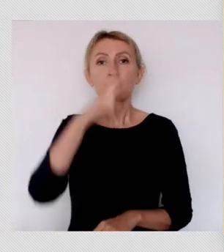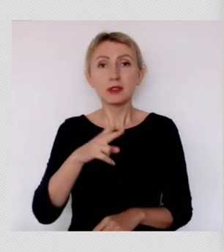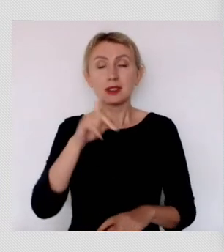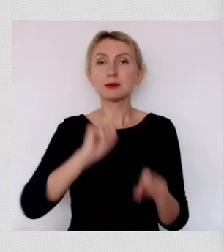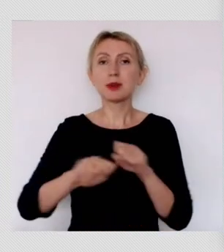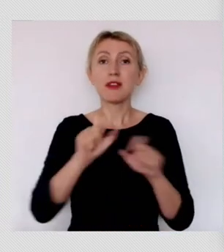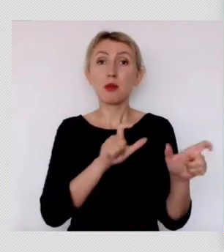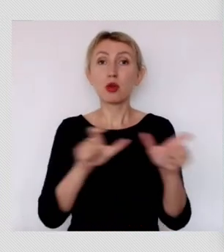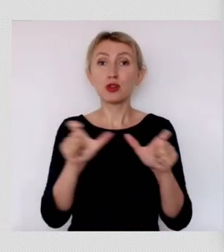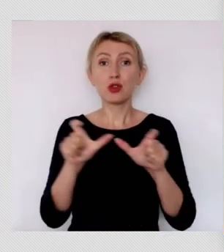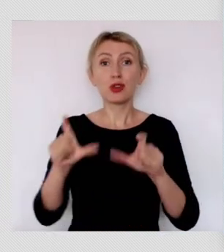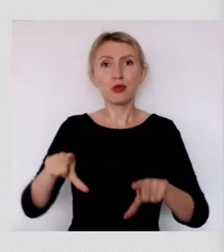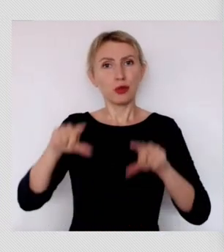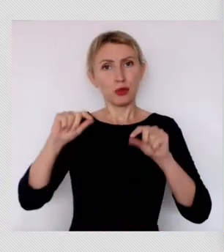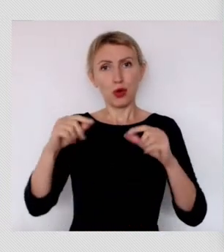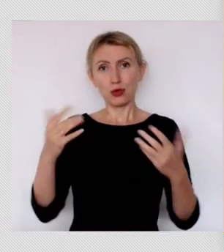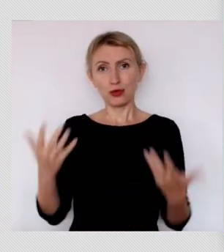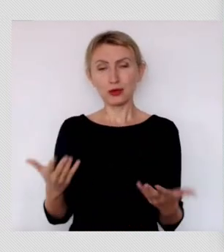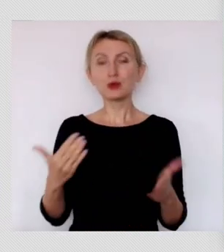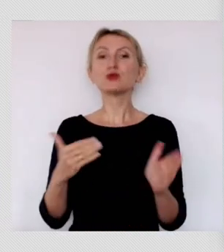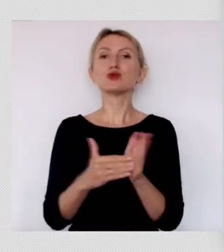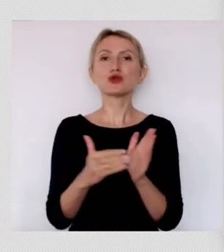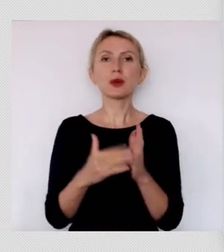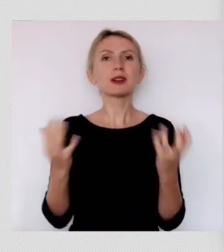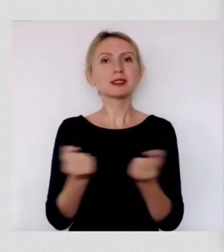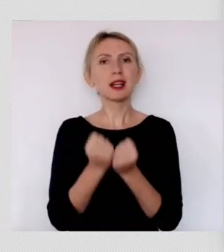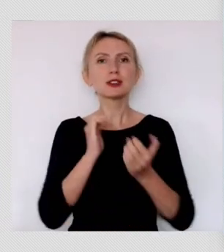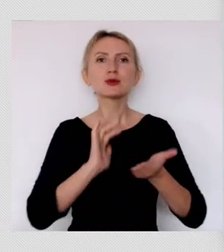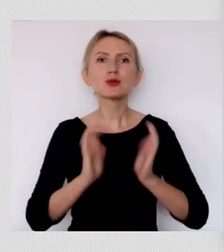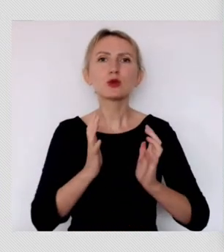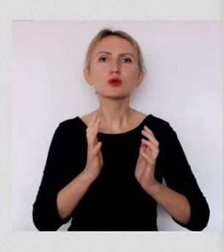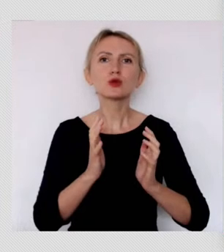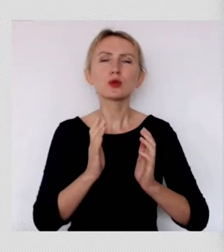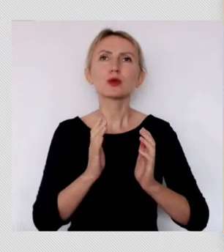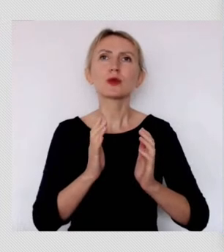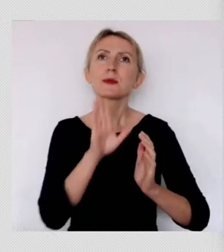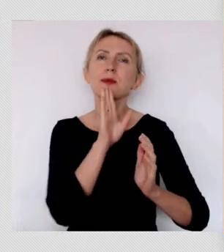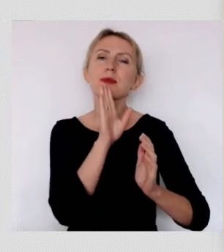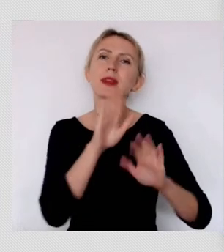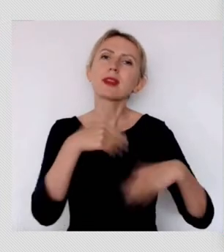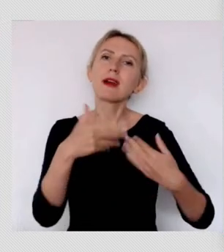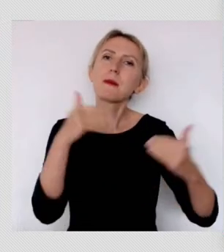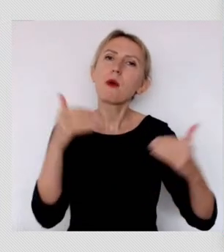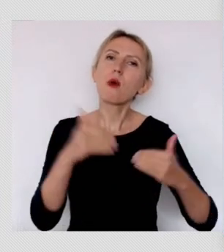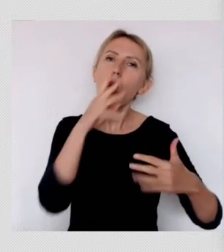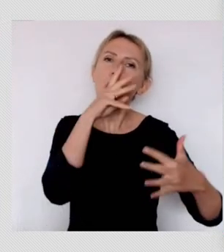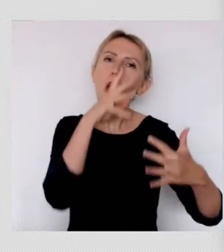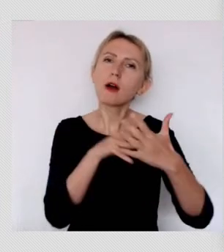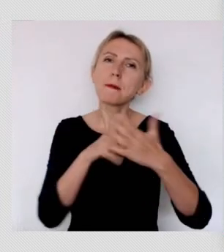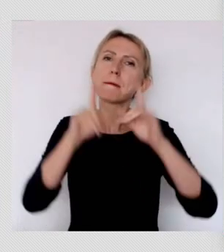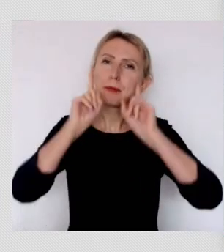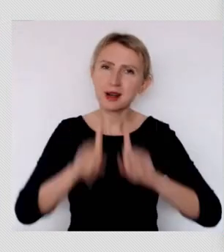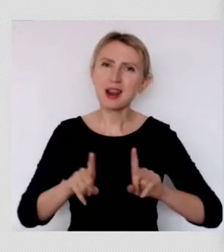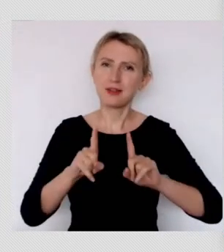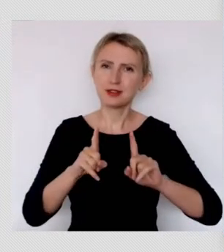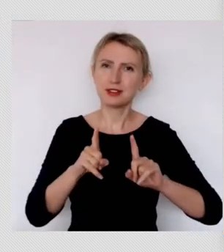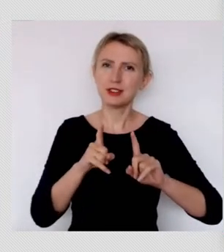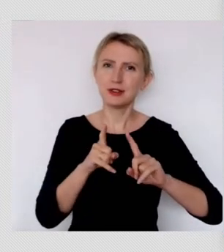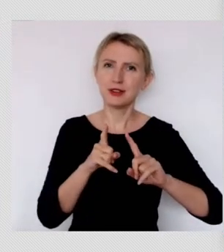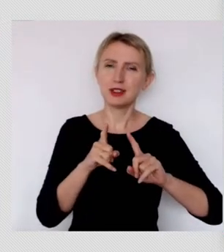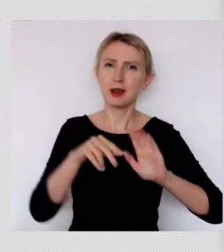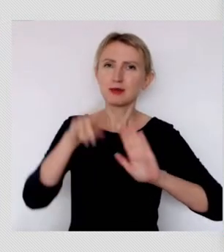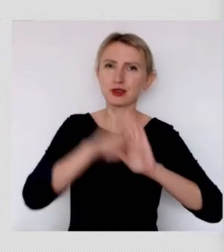monitoringu wyborów, no to trzeba znaleźć mechanizm, moim zdaniem, który by pozwalał na ocenę rzeczywistego wpływu tych regulacji